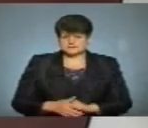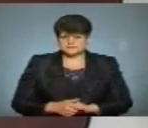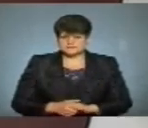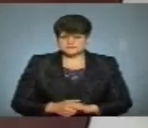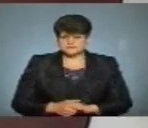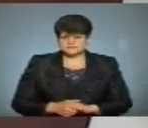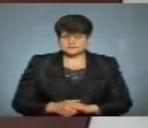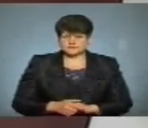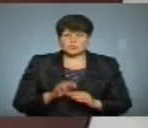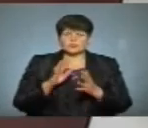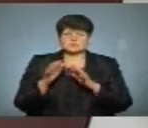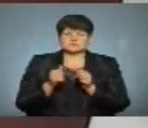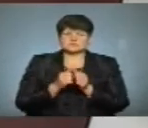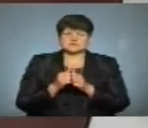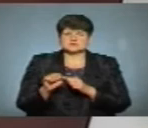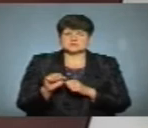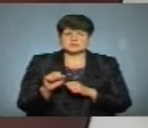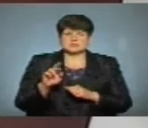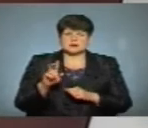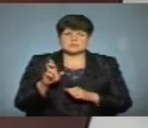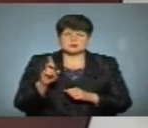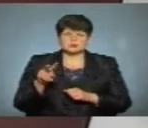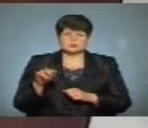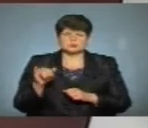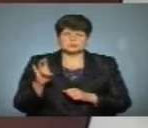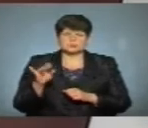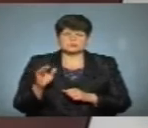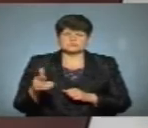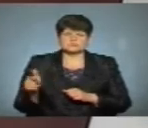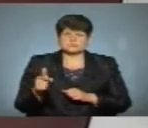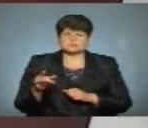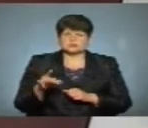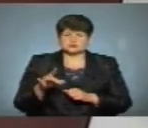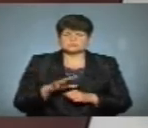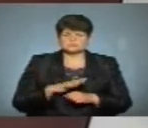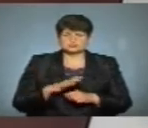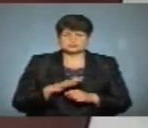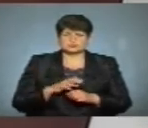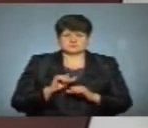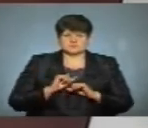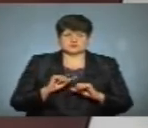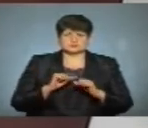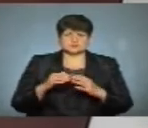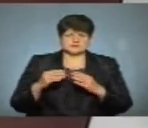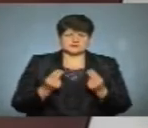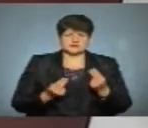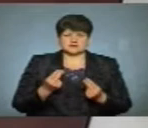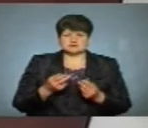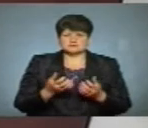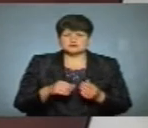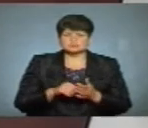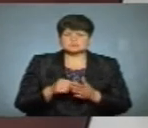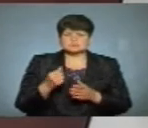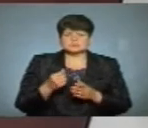У лісах поблизу Теребовлі та села Яблунів Гусятинського району відбулися патріотичні ігри. У них взяли участь представники 3